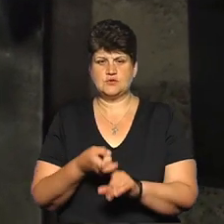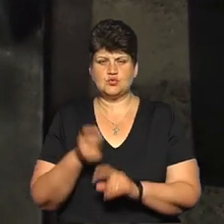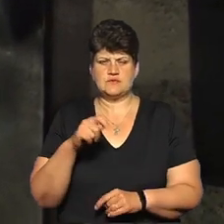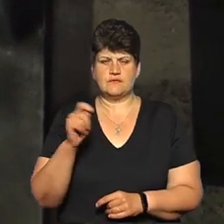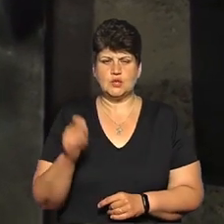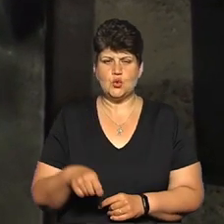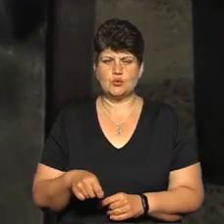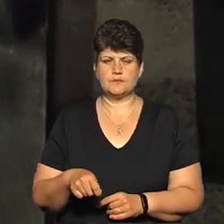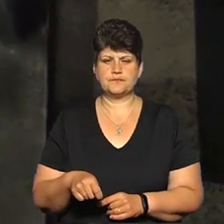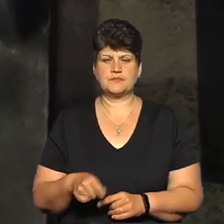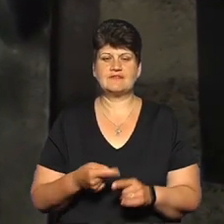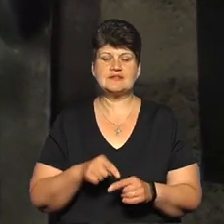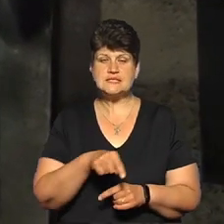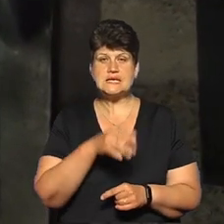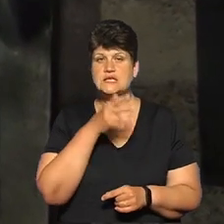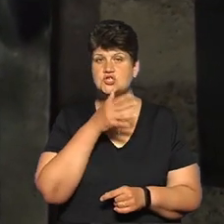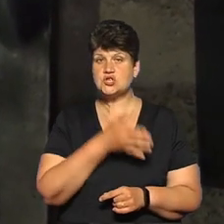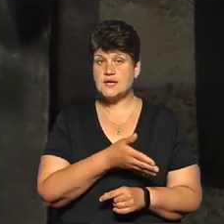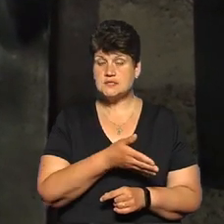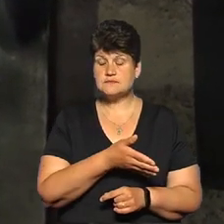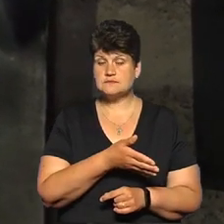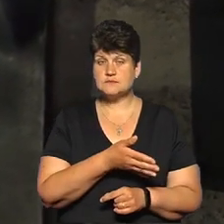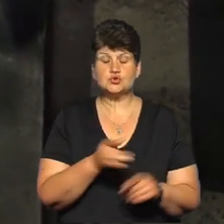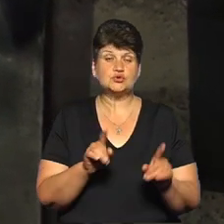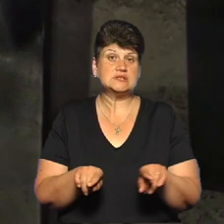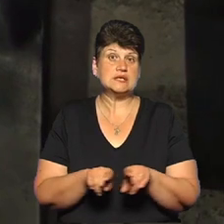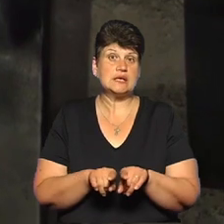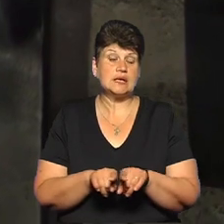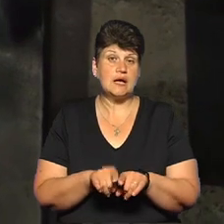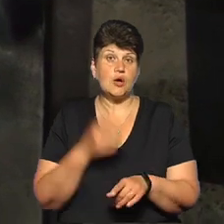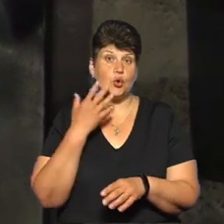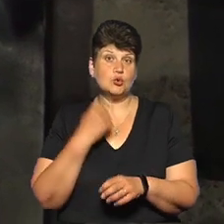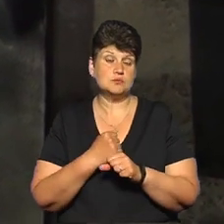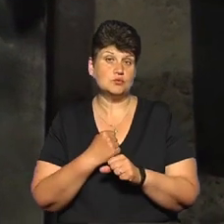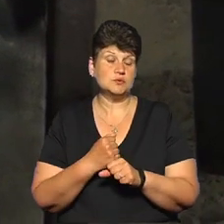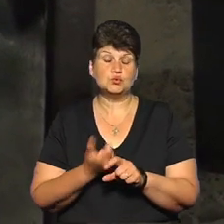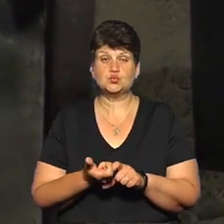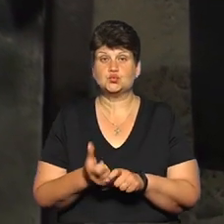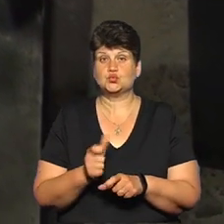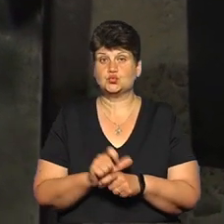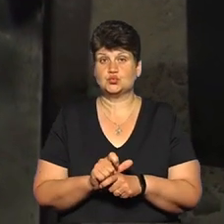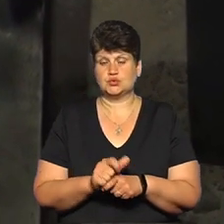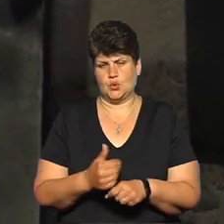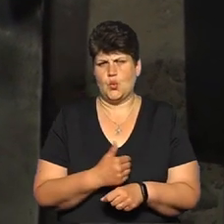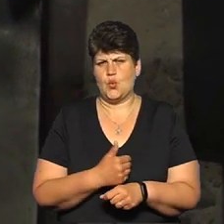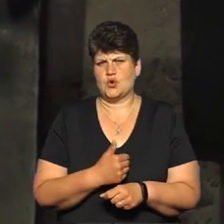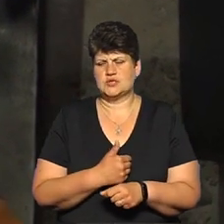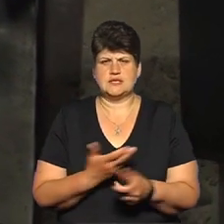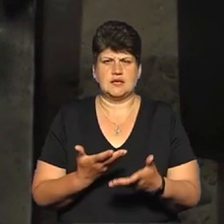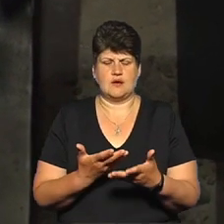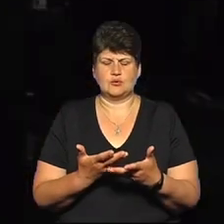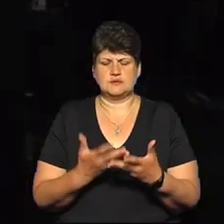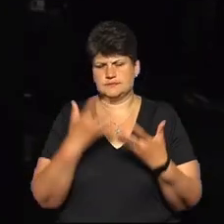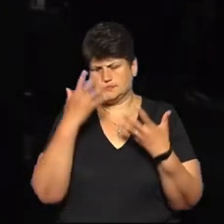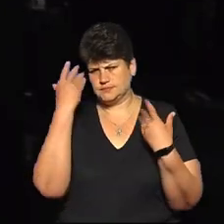І у цей час от щось таке, коли влаштовую, дуже хочеться якось відволіктись від